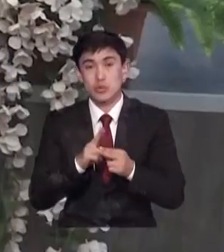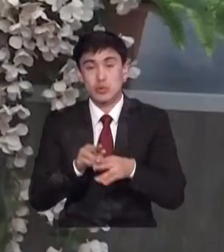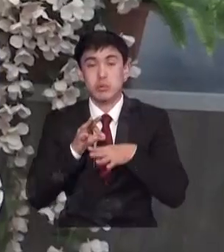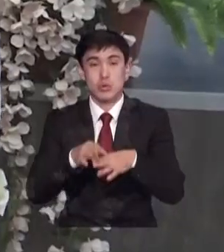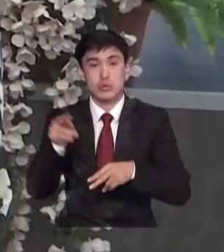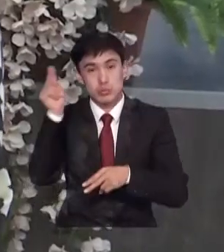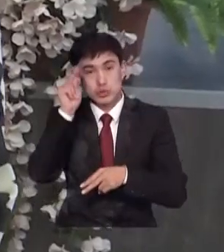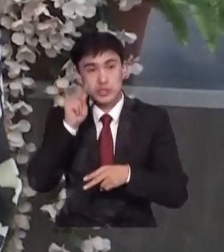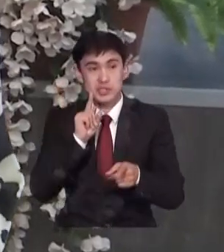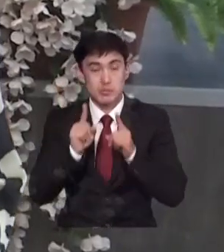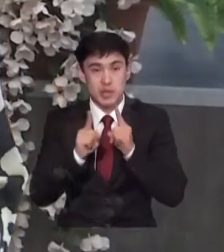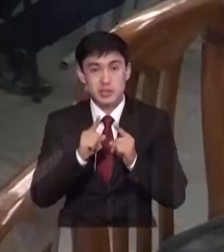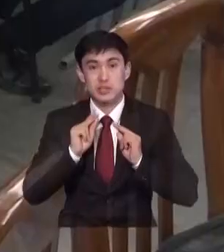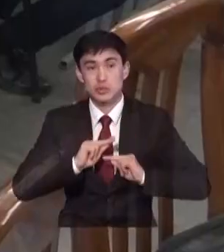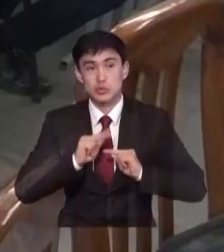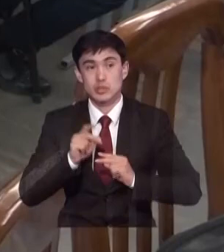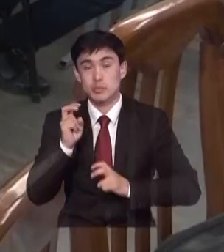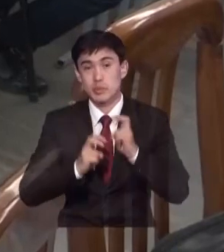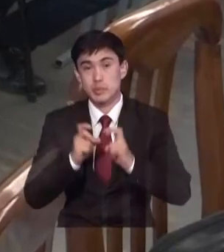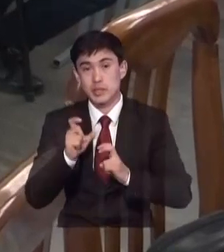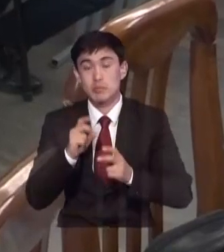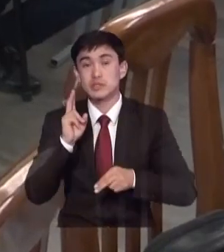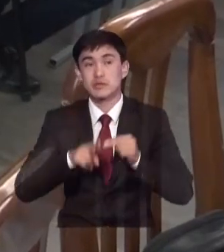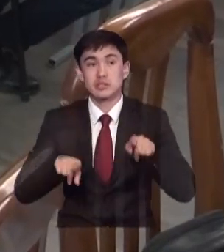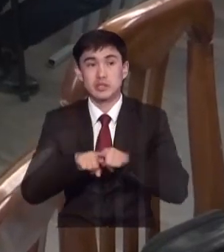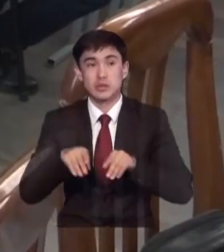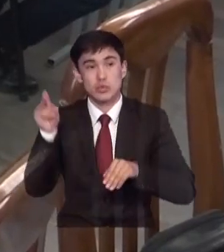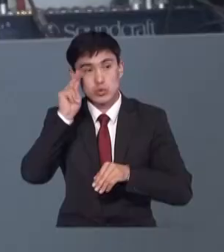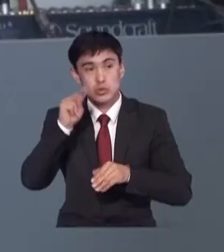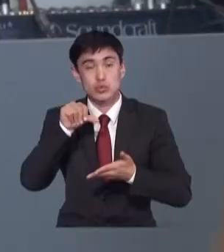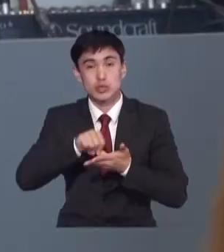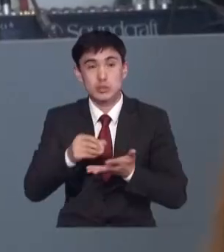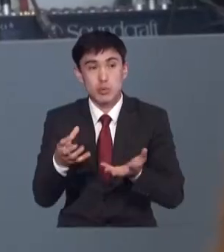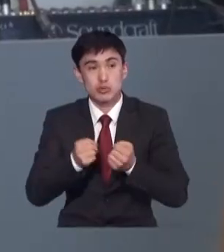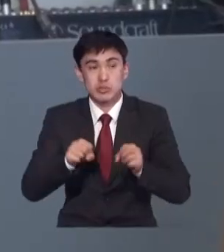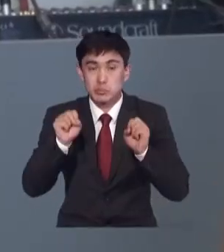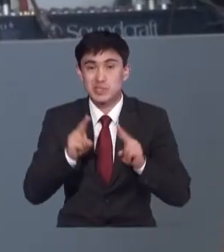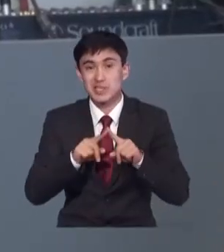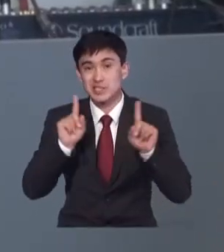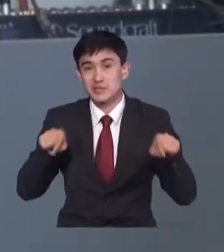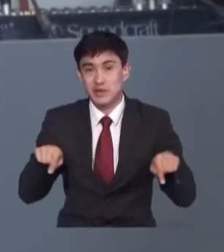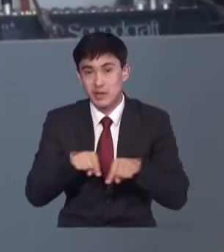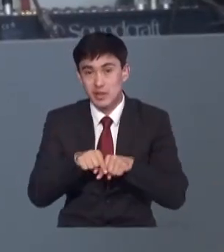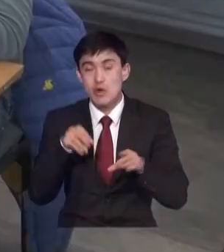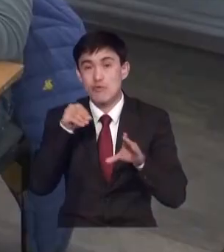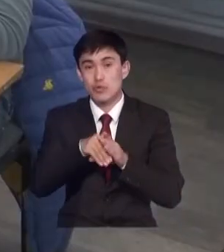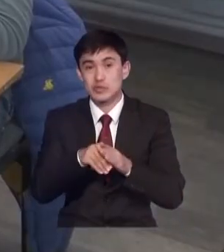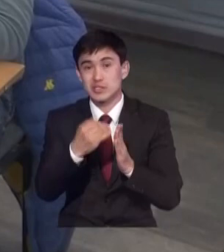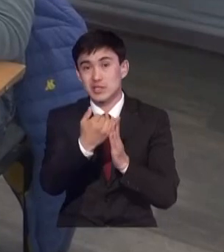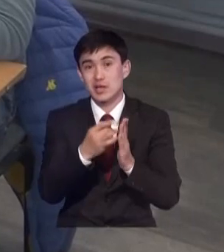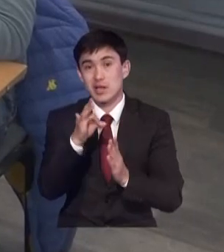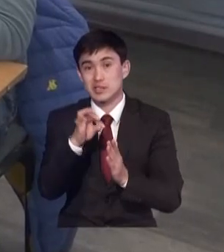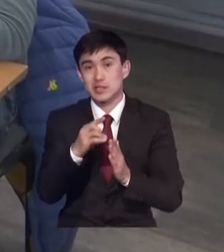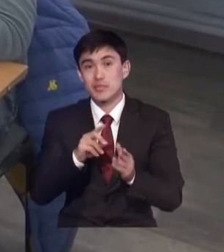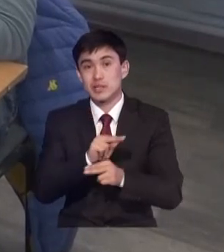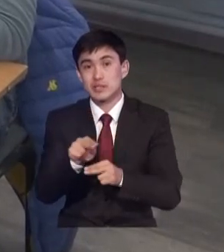проходят обучающие семинары для сотрудников предприятий. По завершению таких курсов участники получают специальный сертификат и вносятся в реестр наставников